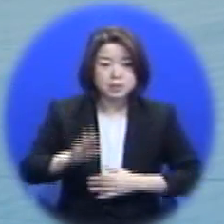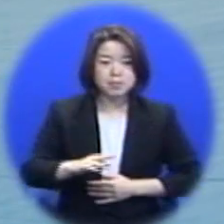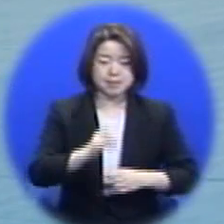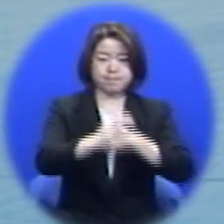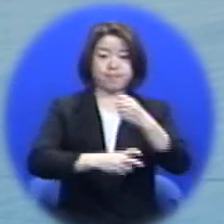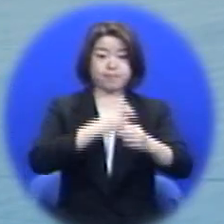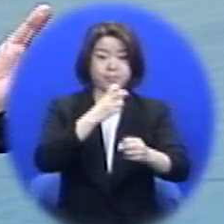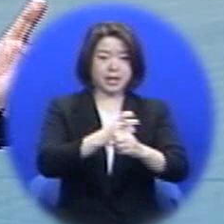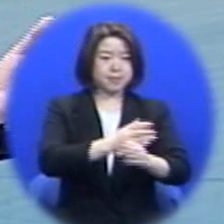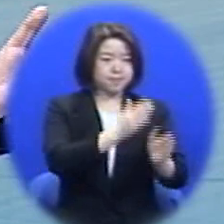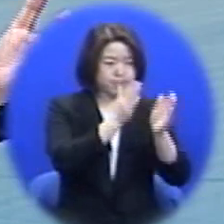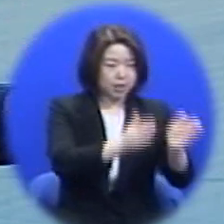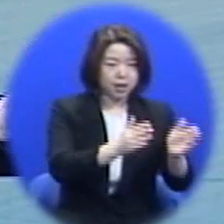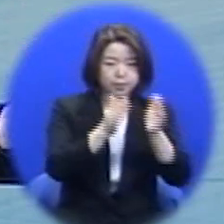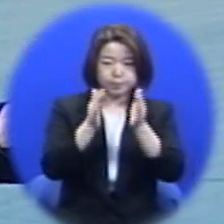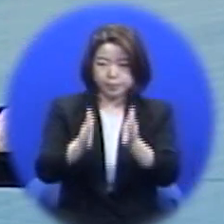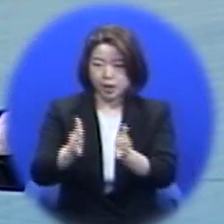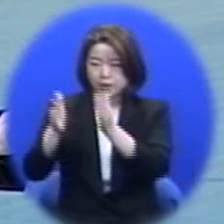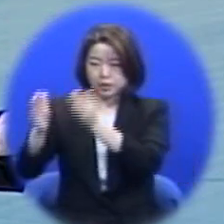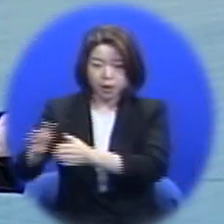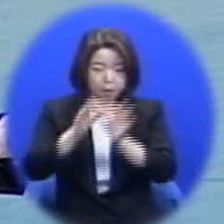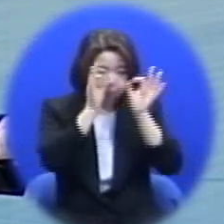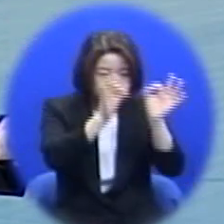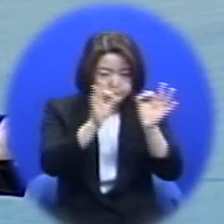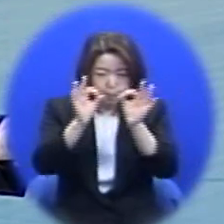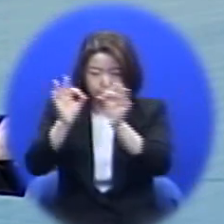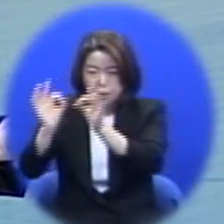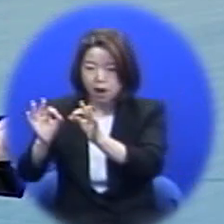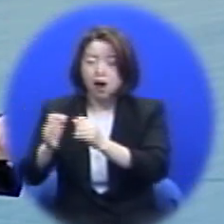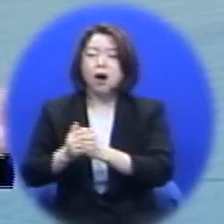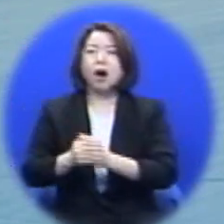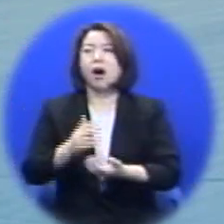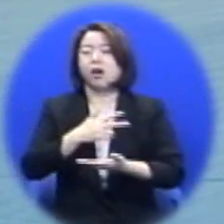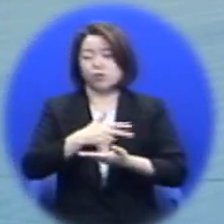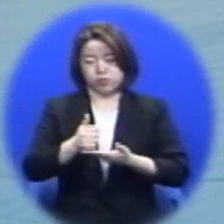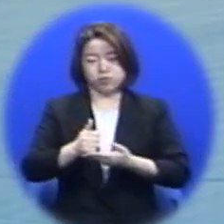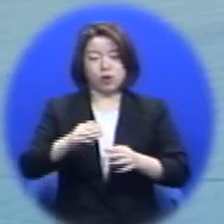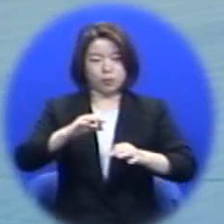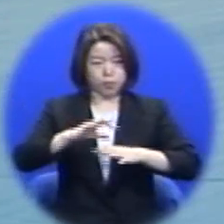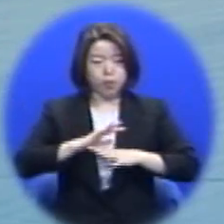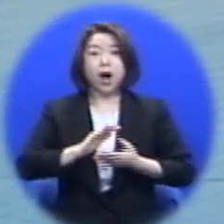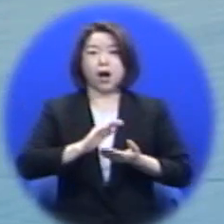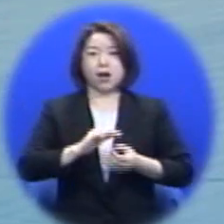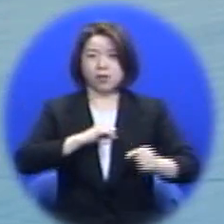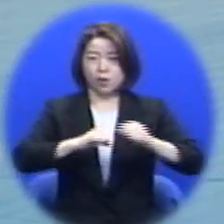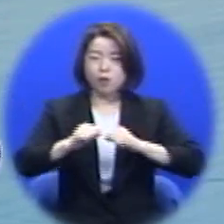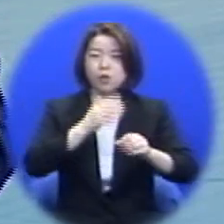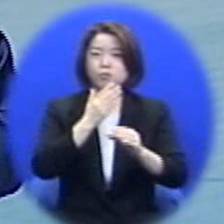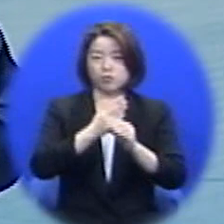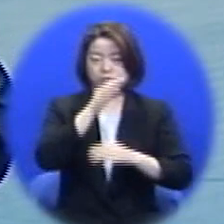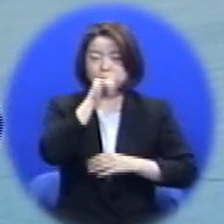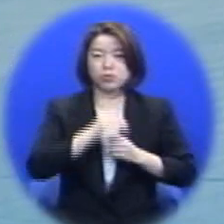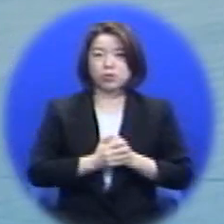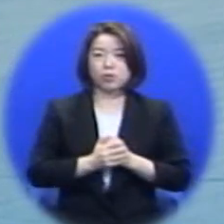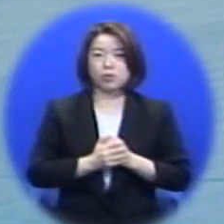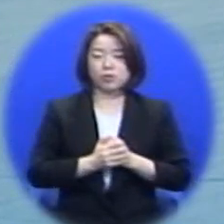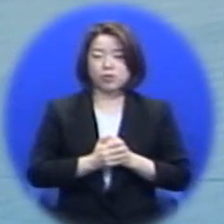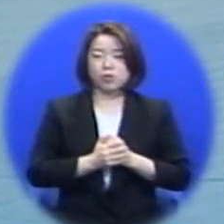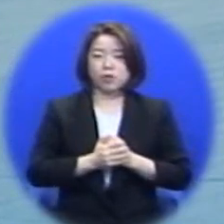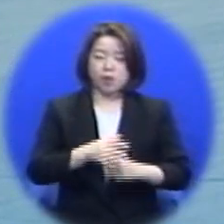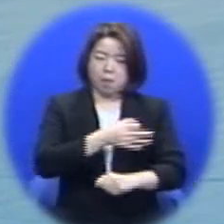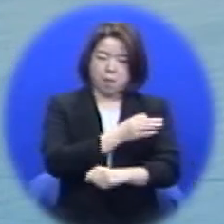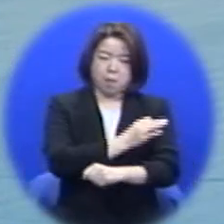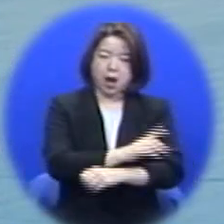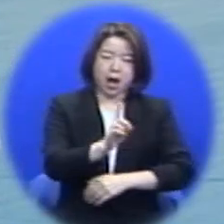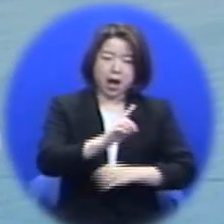끊어보니까 주님은 놀랍게 역사하고 계셨어요. 그건 단순히 어느 한 부산 지역만을 말하는 게 아니라고